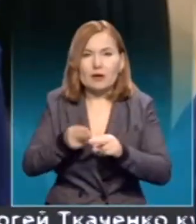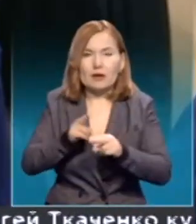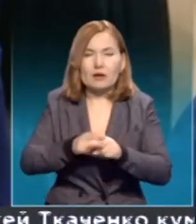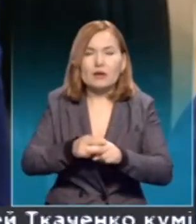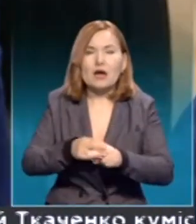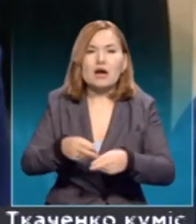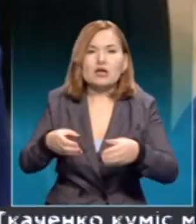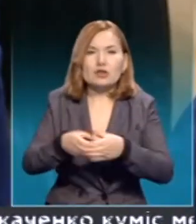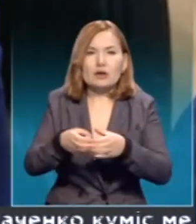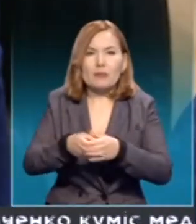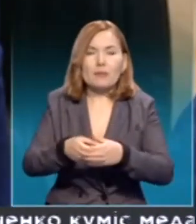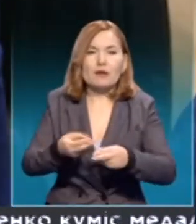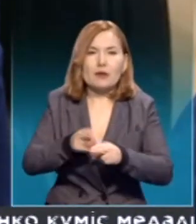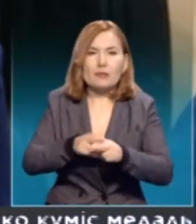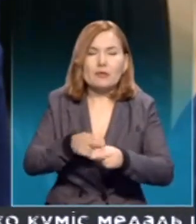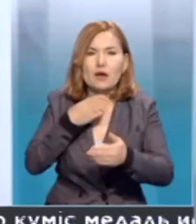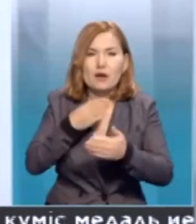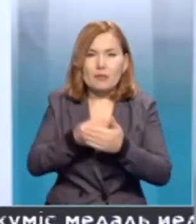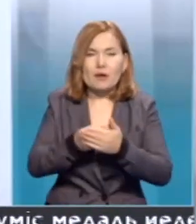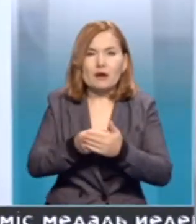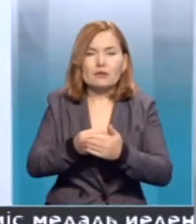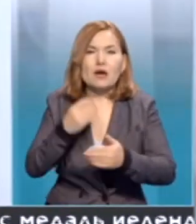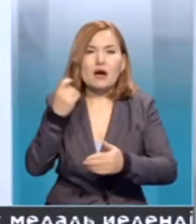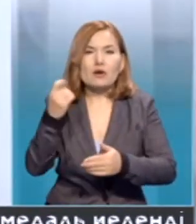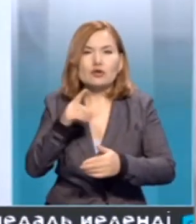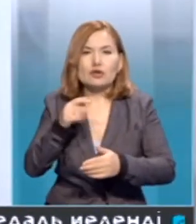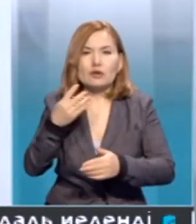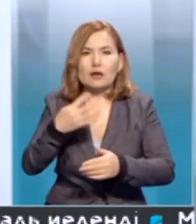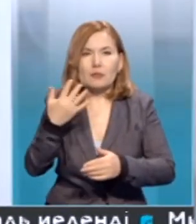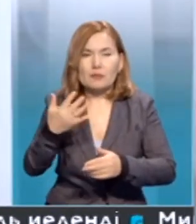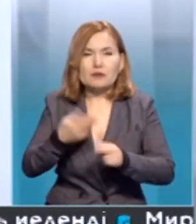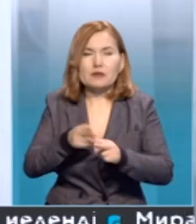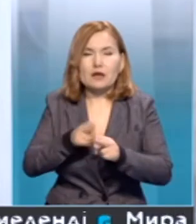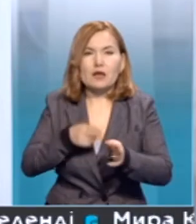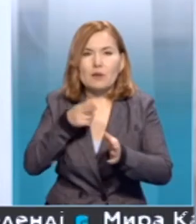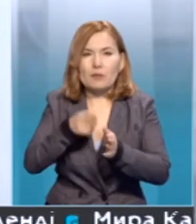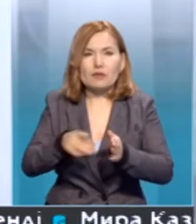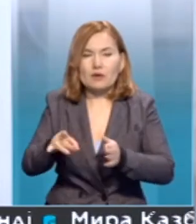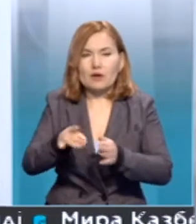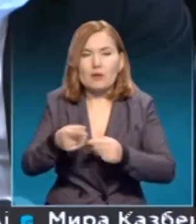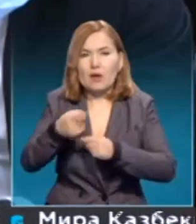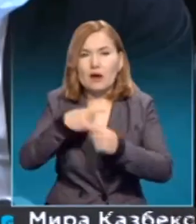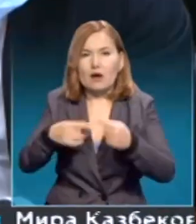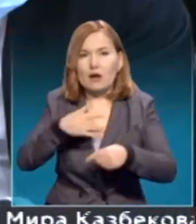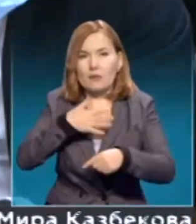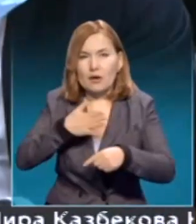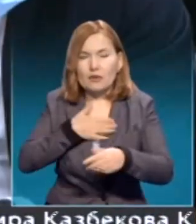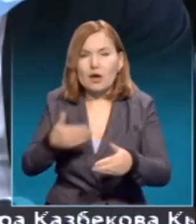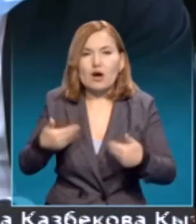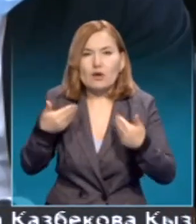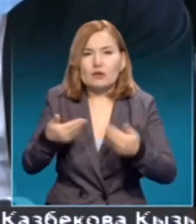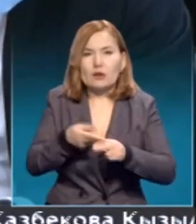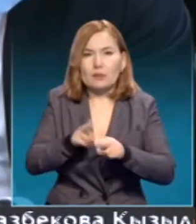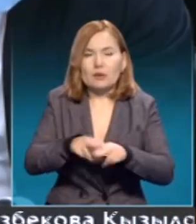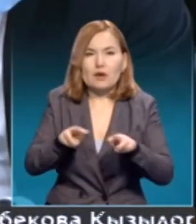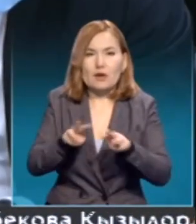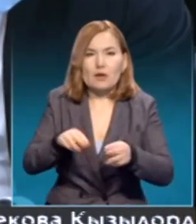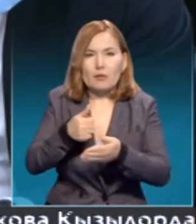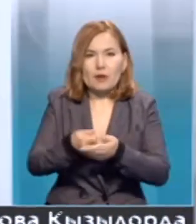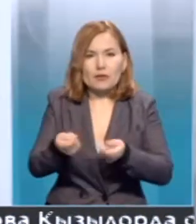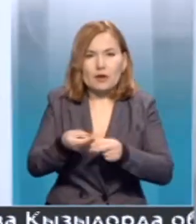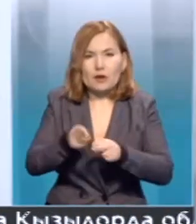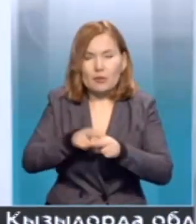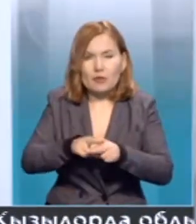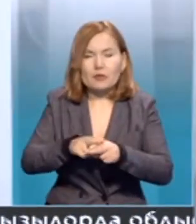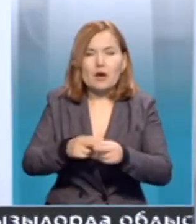Бірқатар жеке компаниялардың меншігелерінен 145 кірме темір жолын республика меншігіне беру туралы ұсыныстар келіп түскен. Үкімет басшысы